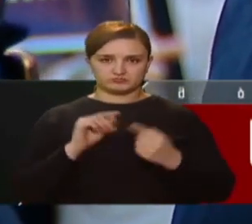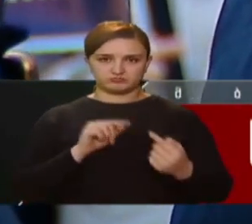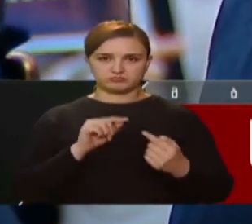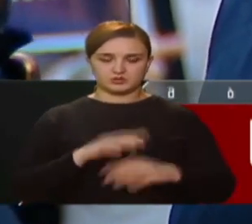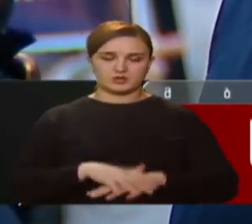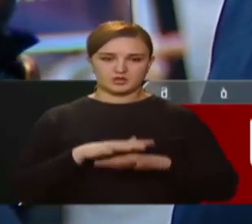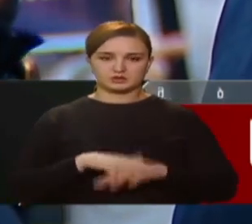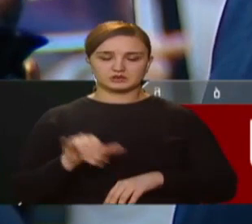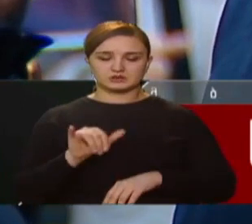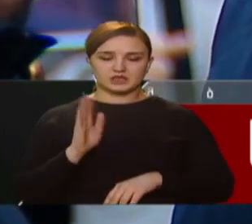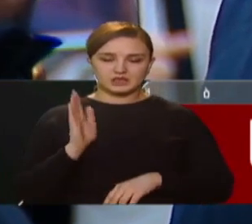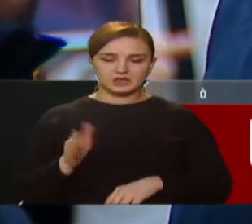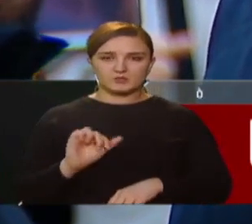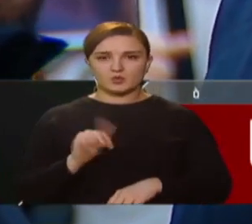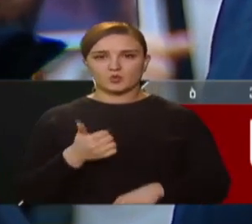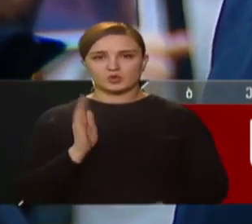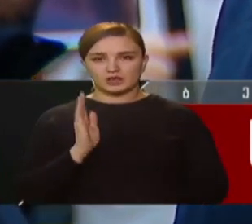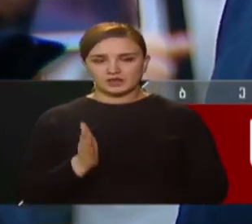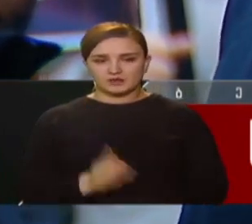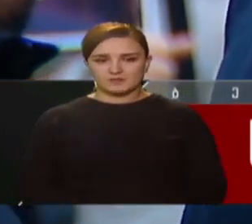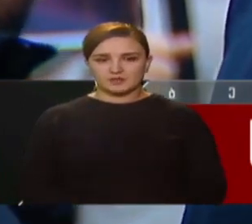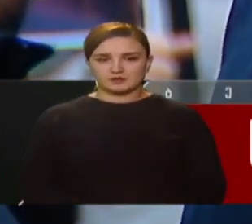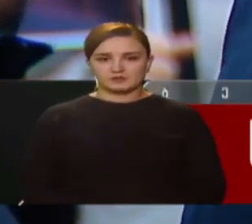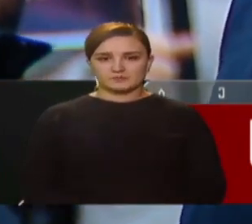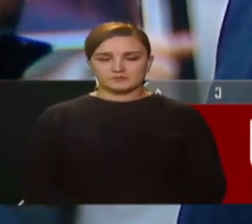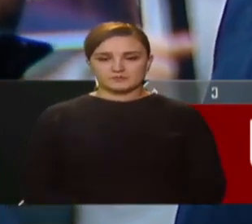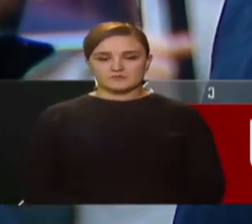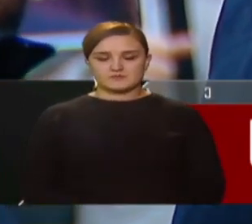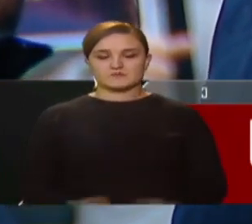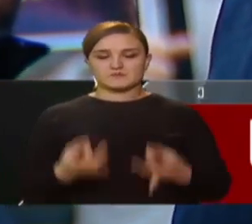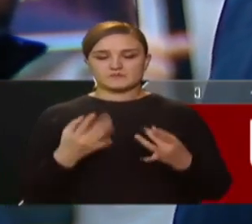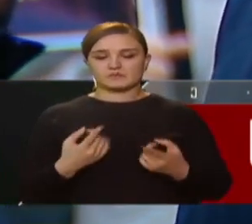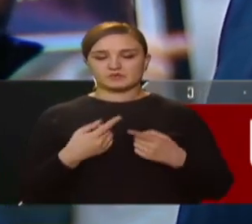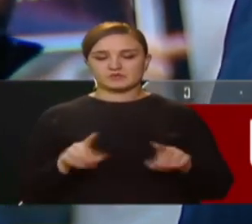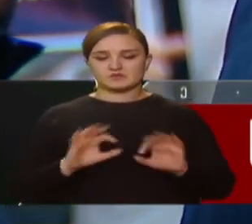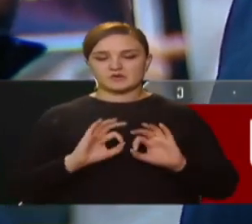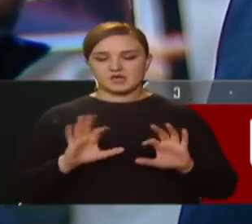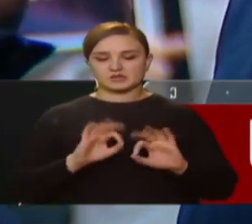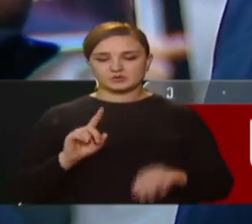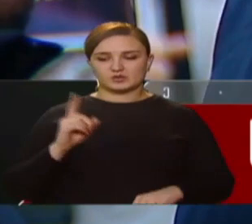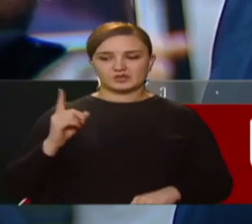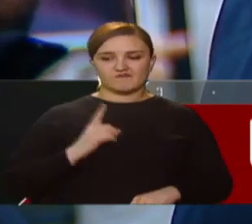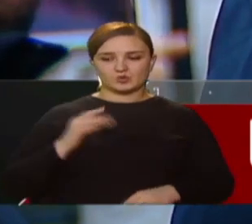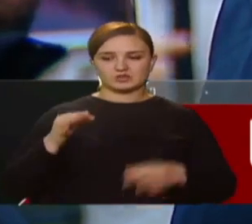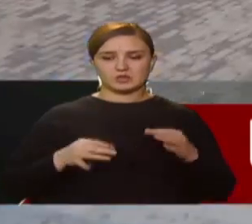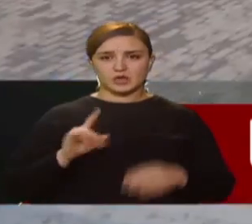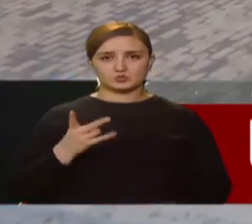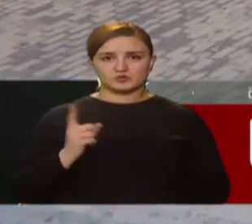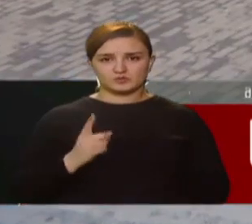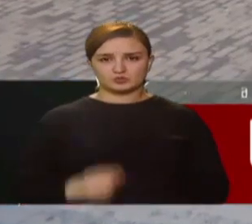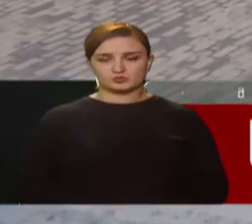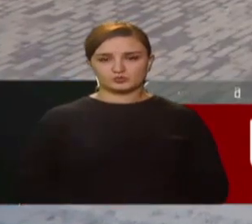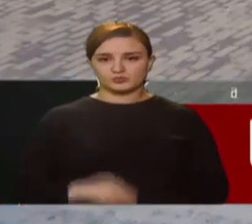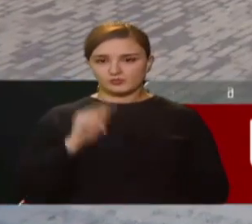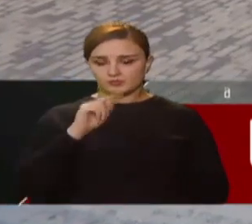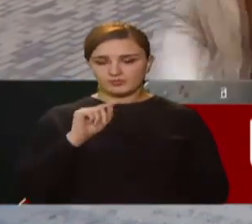ეს აქციები, რა ფორმატით, სხვა უბრალოდ ახსნა იმაზე საუბარი ეხლა დავველოთ სასამართლოს, რას უნდა დავველოთ?